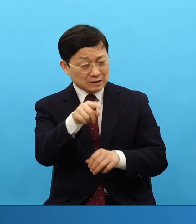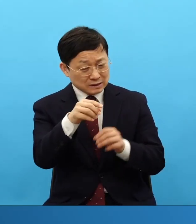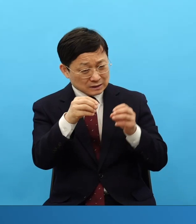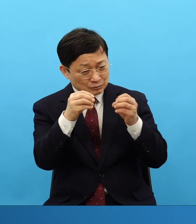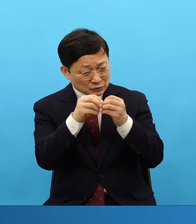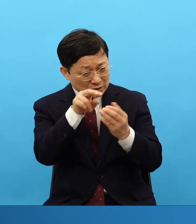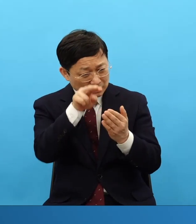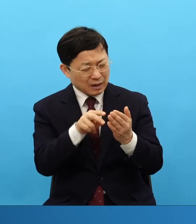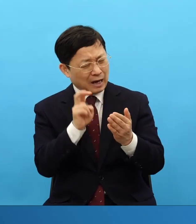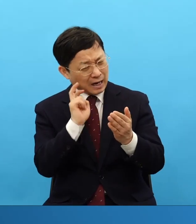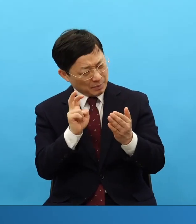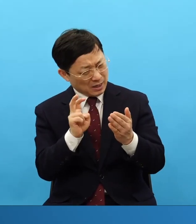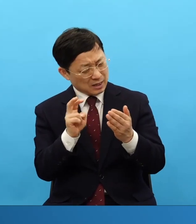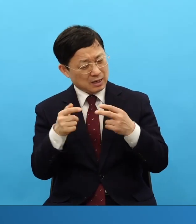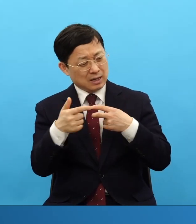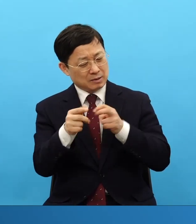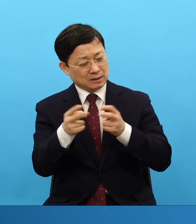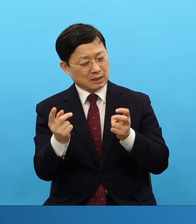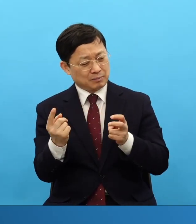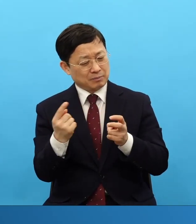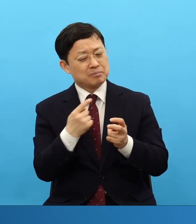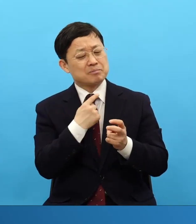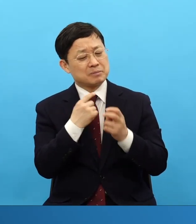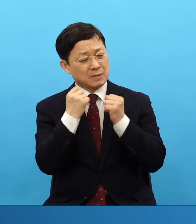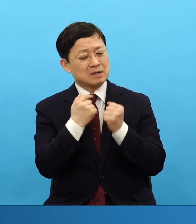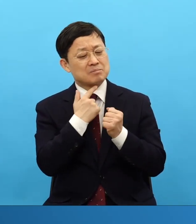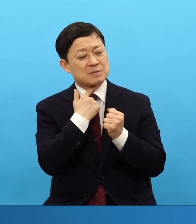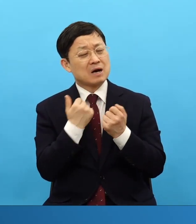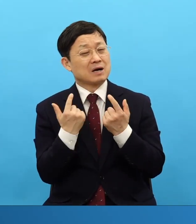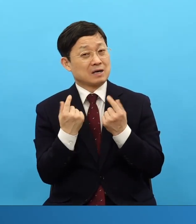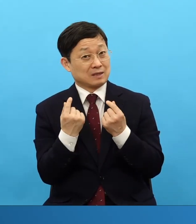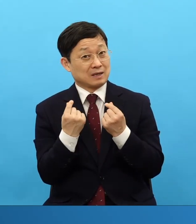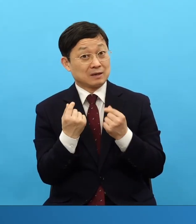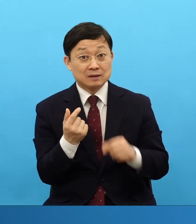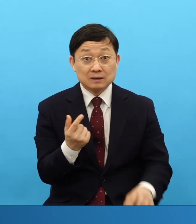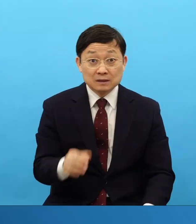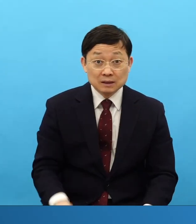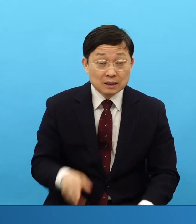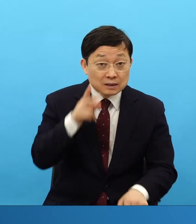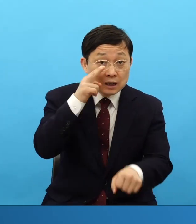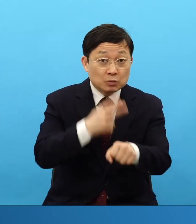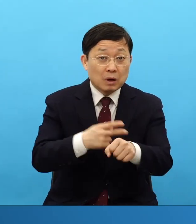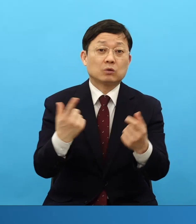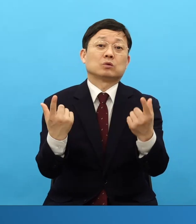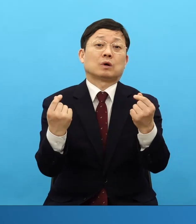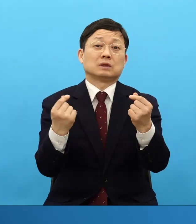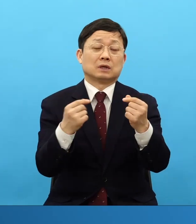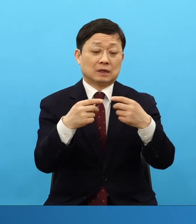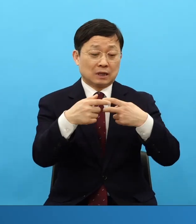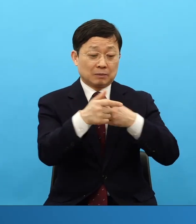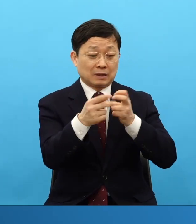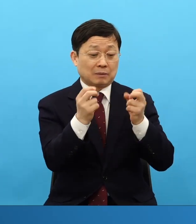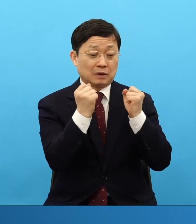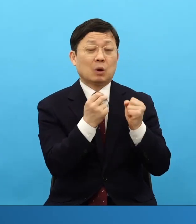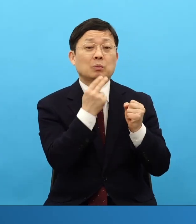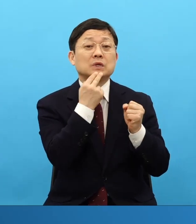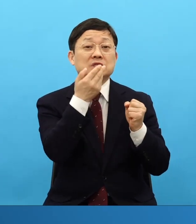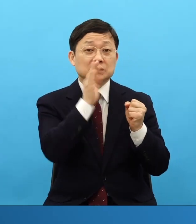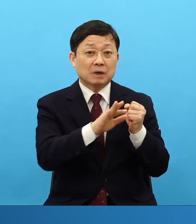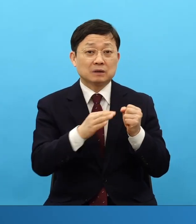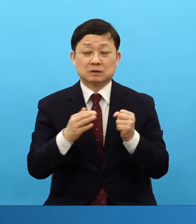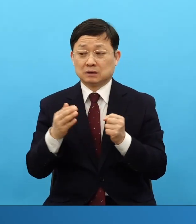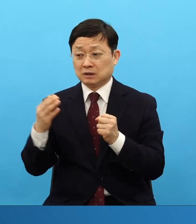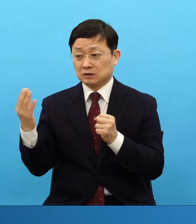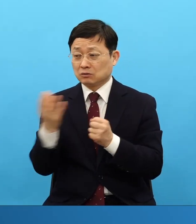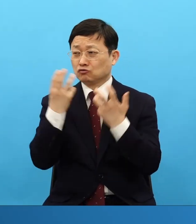they were physically there or not. 바울이 여기 없었지만은 이 응답 받았잖아요. Paul was not physically present, but he received 그 that answer. 말은 우리도 받을 수